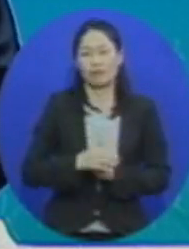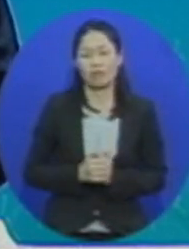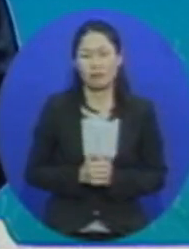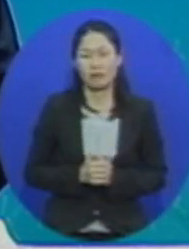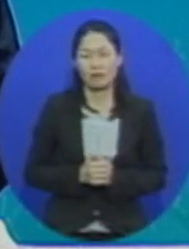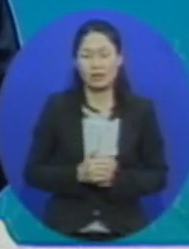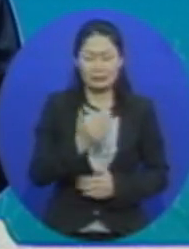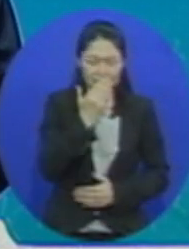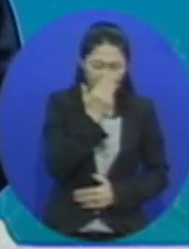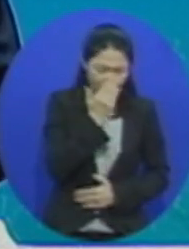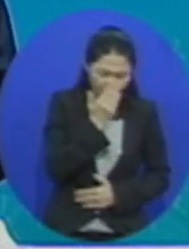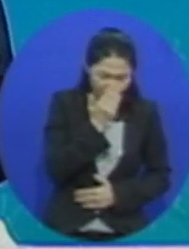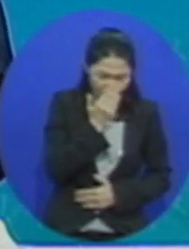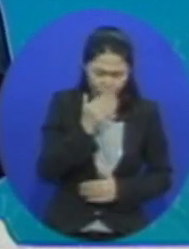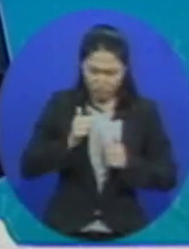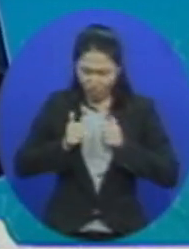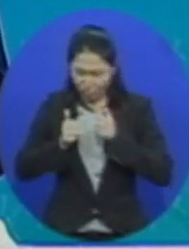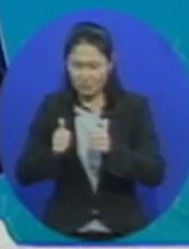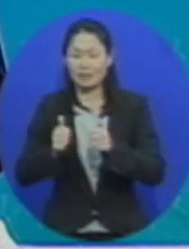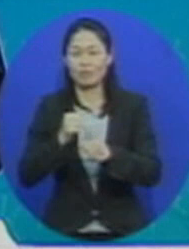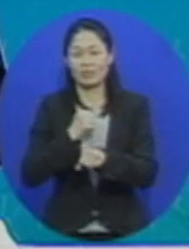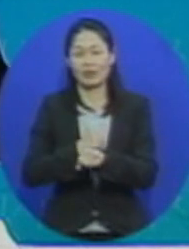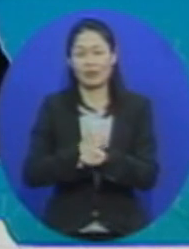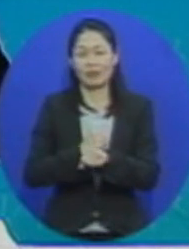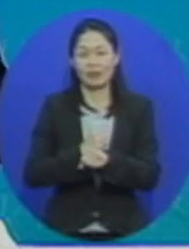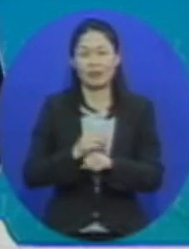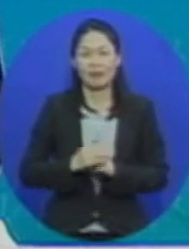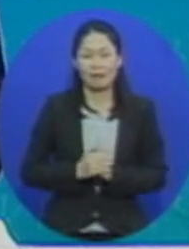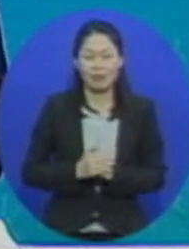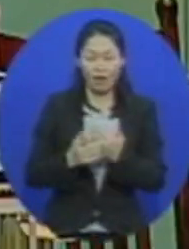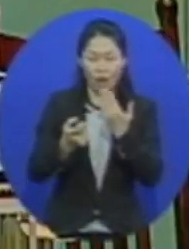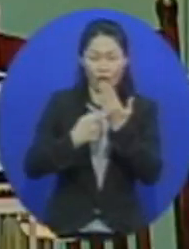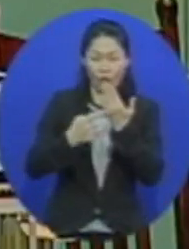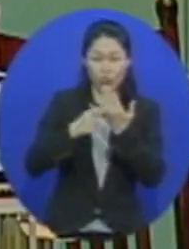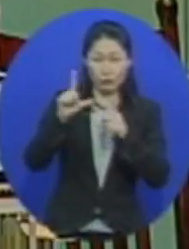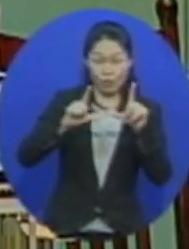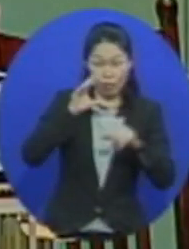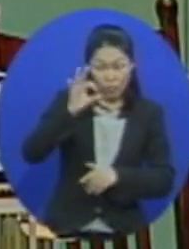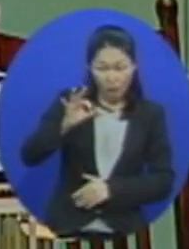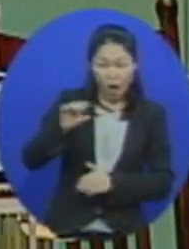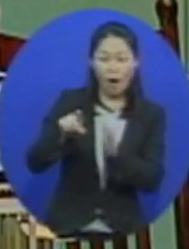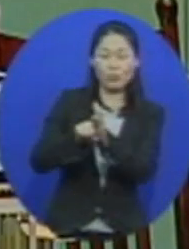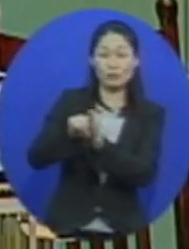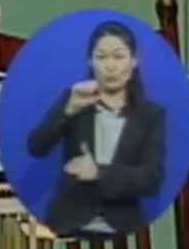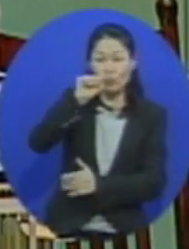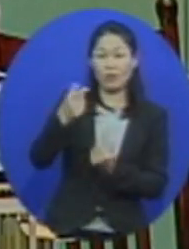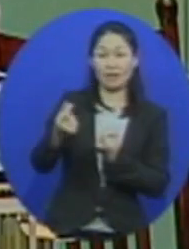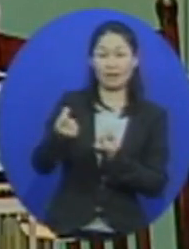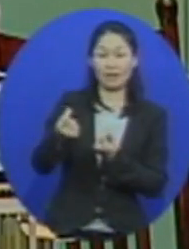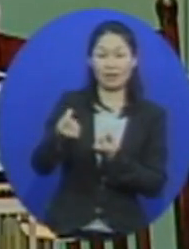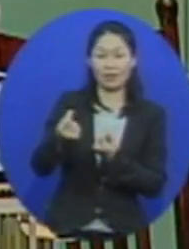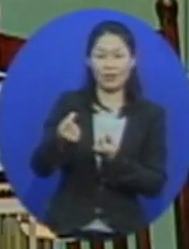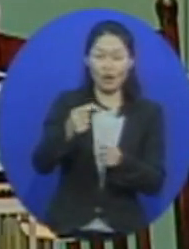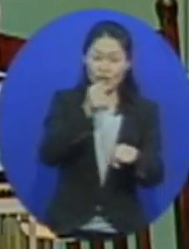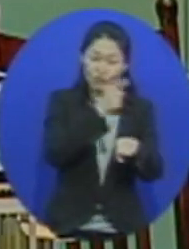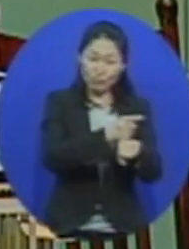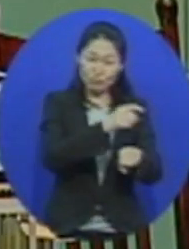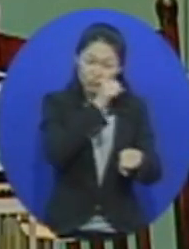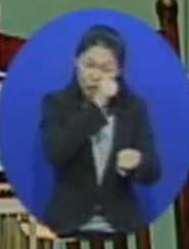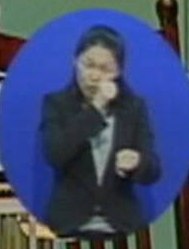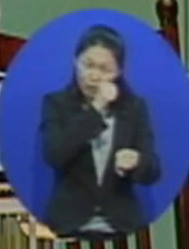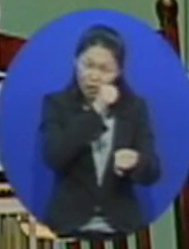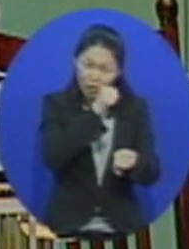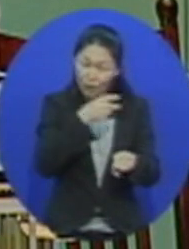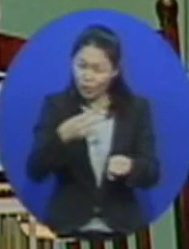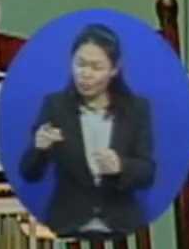착하고 성실해 요 겉으로 보기에는 믿음이 좋아 보입니다 성품이 좋으면 믿음이